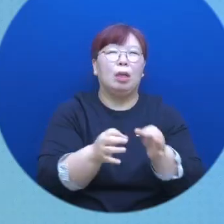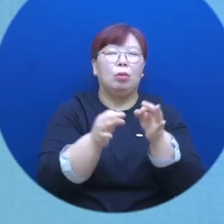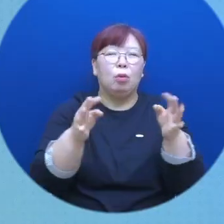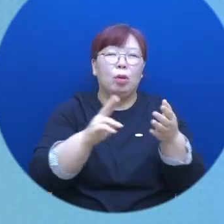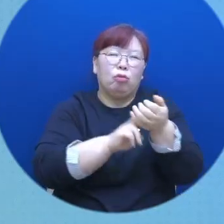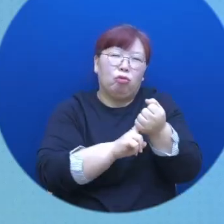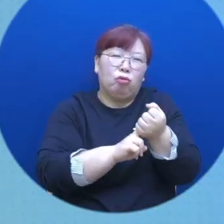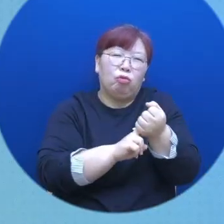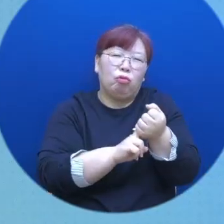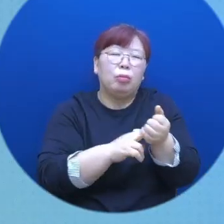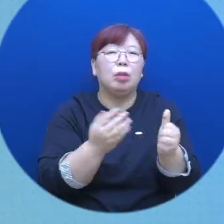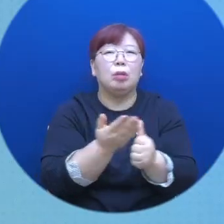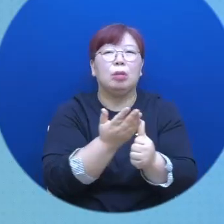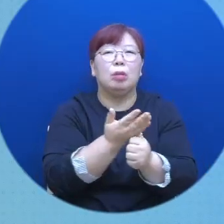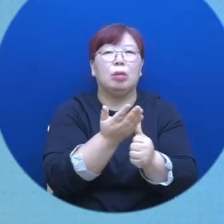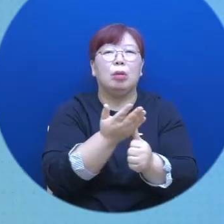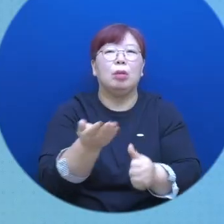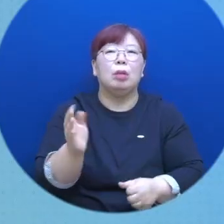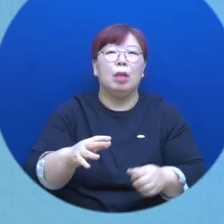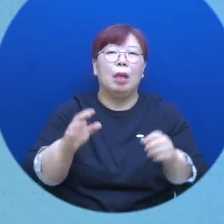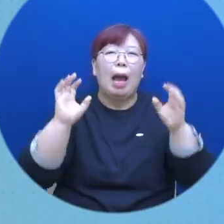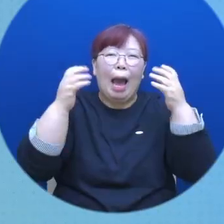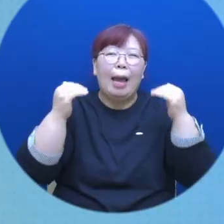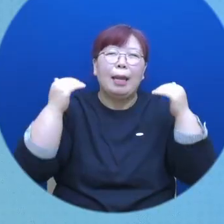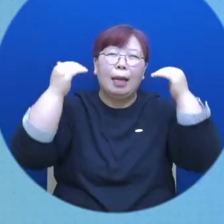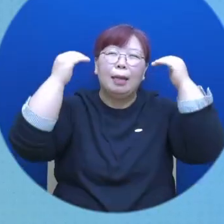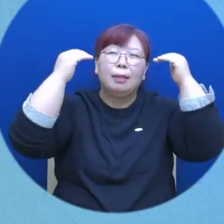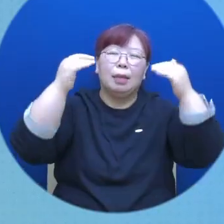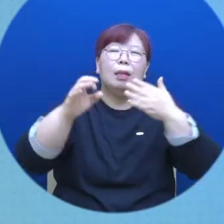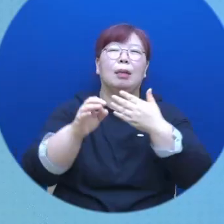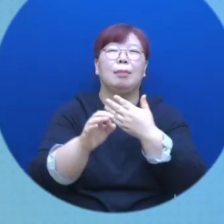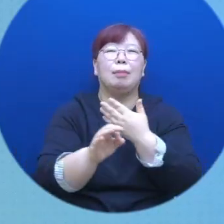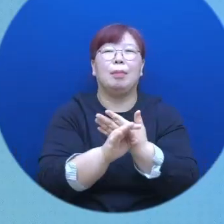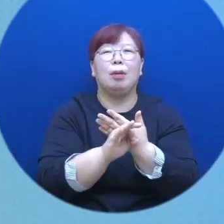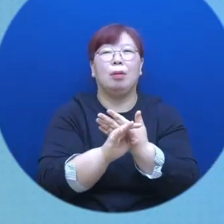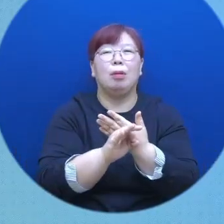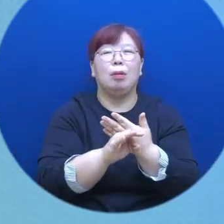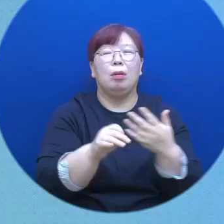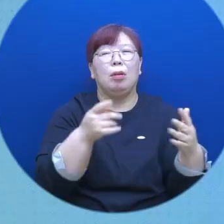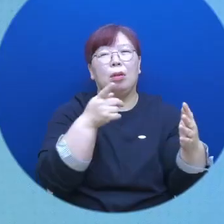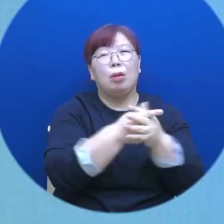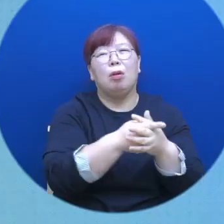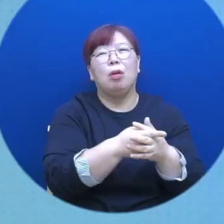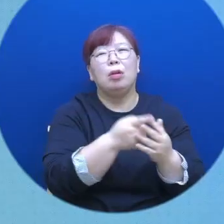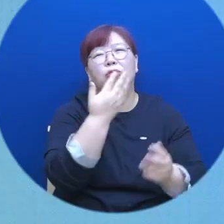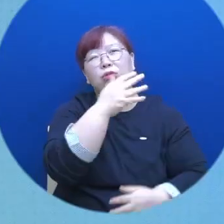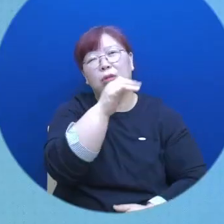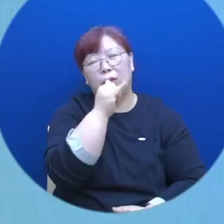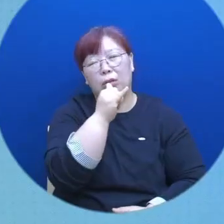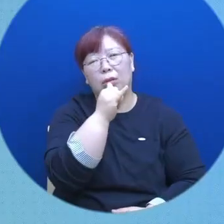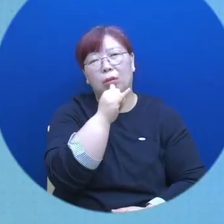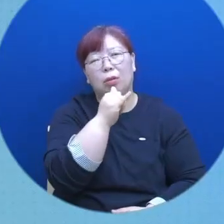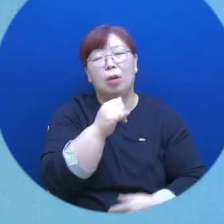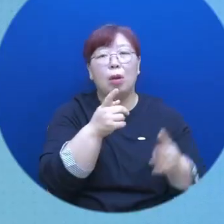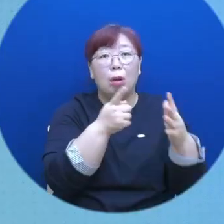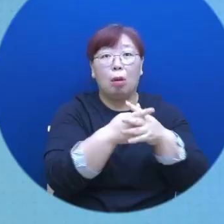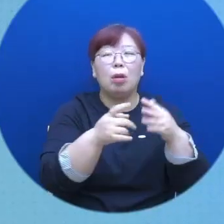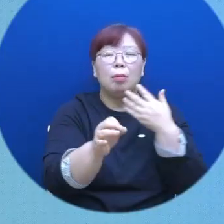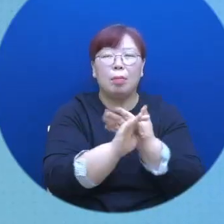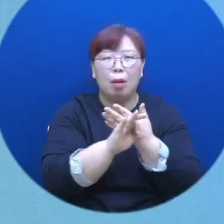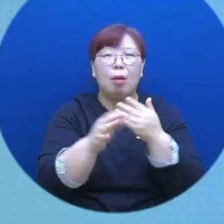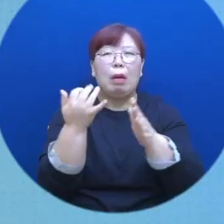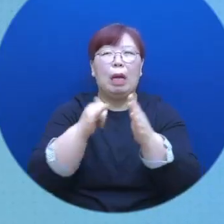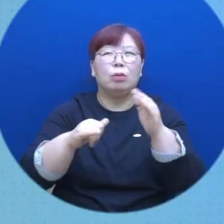문제는 아이의 목소리가 더 커져요. 걸리면 어떻게 한다? 아이만이 아니죠. 가정 모두가 다 죽죠.